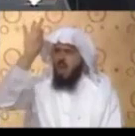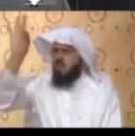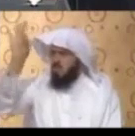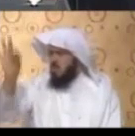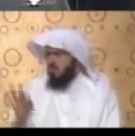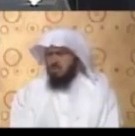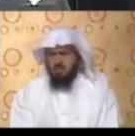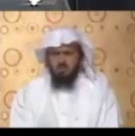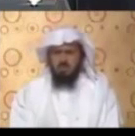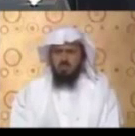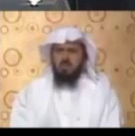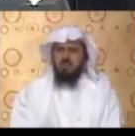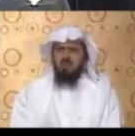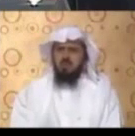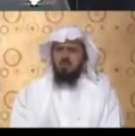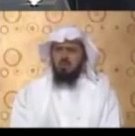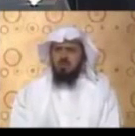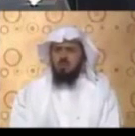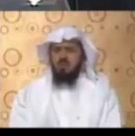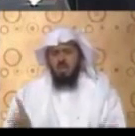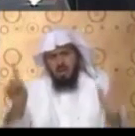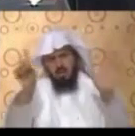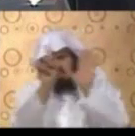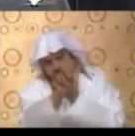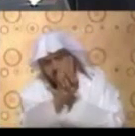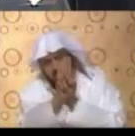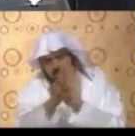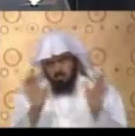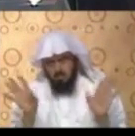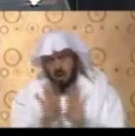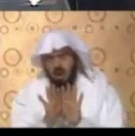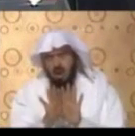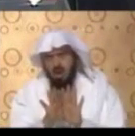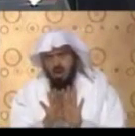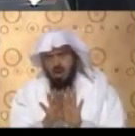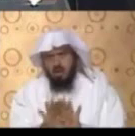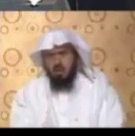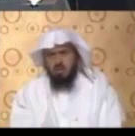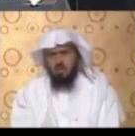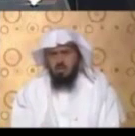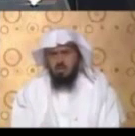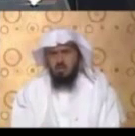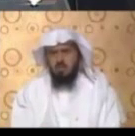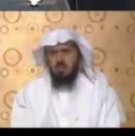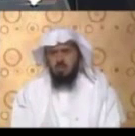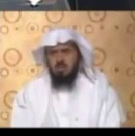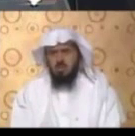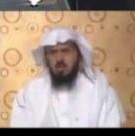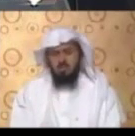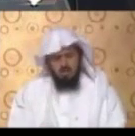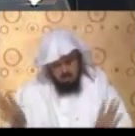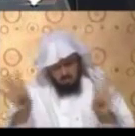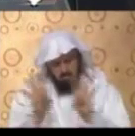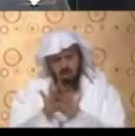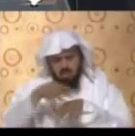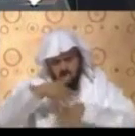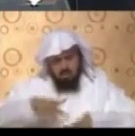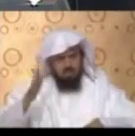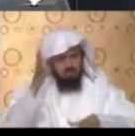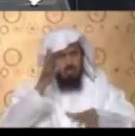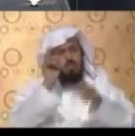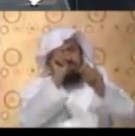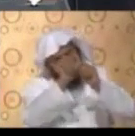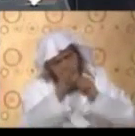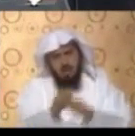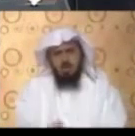العلماء، وجدته يصلي بالناس، هل أدخل معه في الصلاة أم لا؟ طيب شكرا. نعم ادخل معه في الصلاة